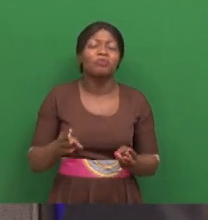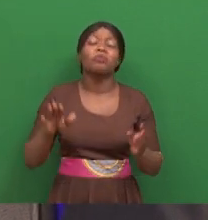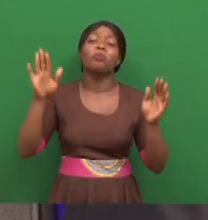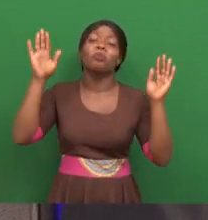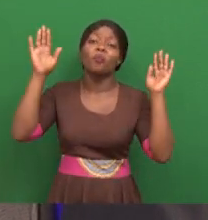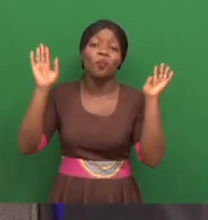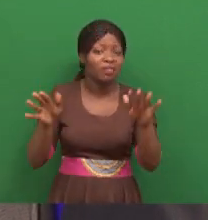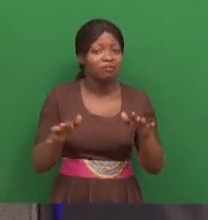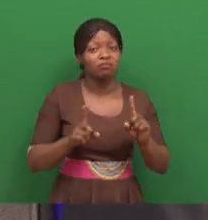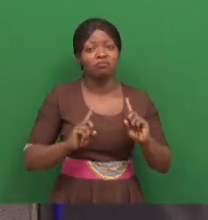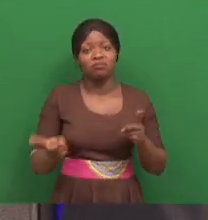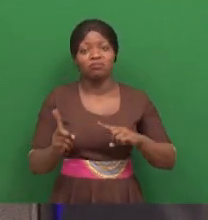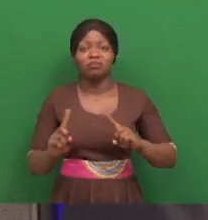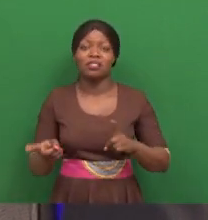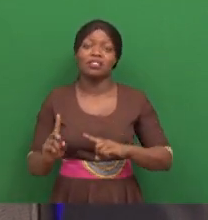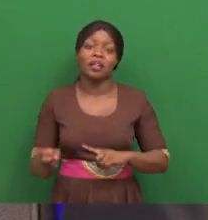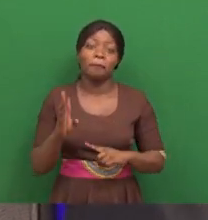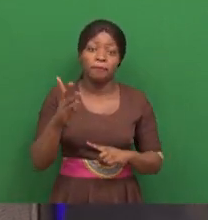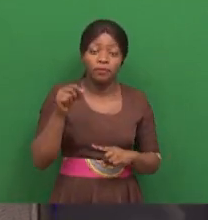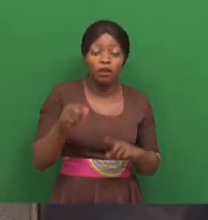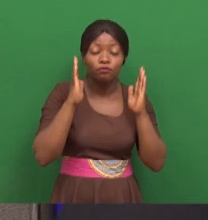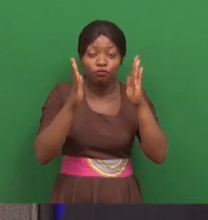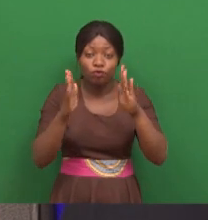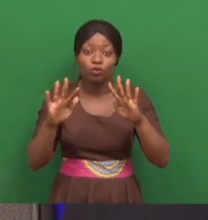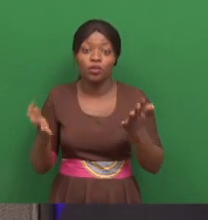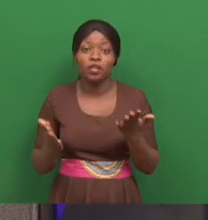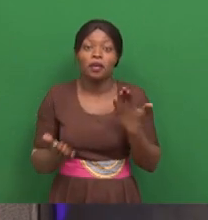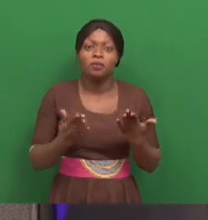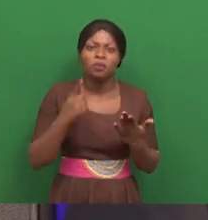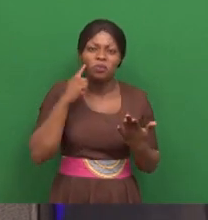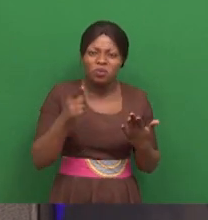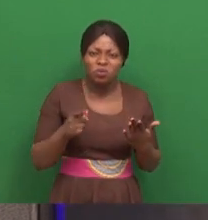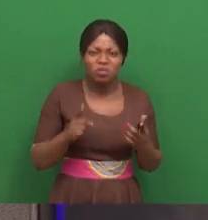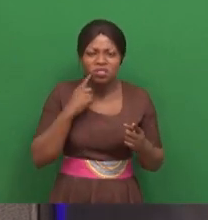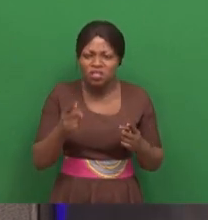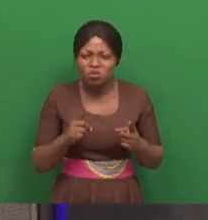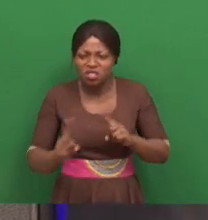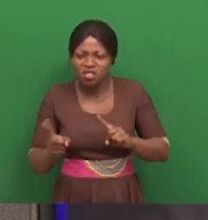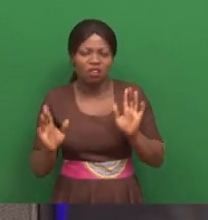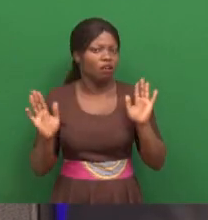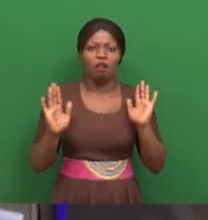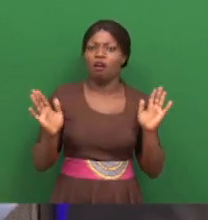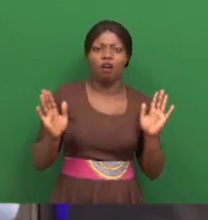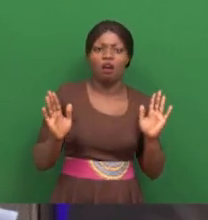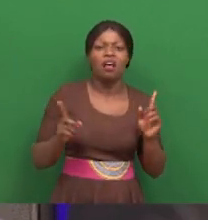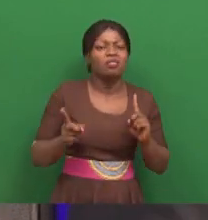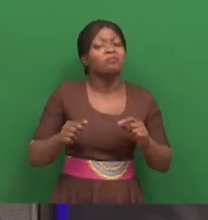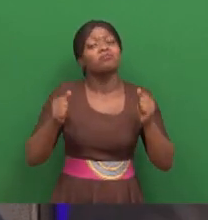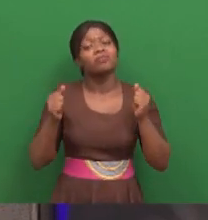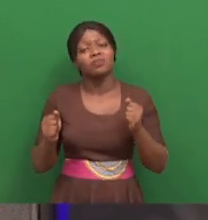nemirwi yavanhu saka patiri kutaura nyaya iyi tinoda kuti gore rinodai zvaibvira hatitombodi kana rufukani rufu hapana unoruda